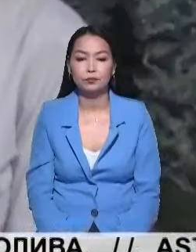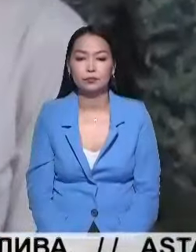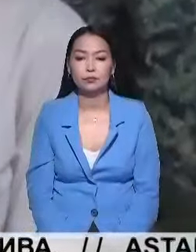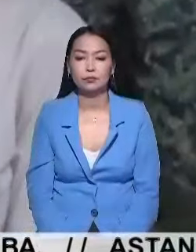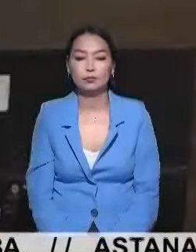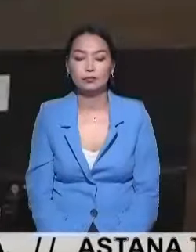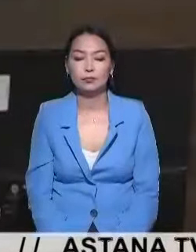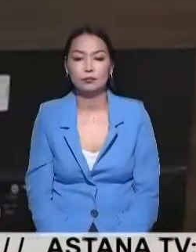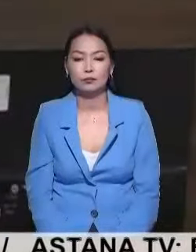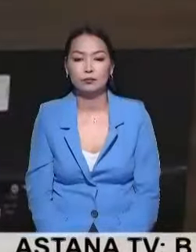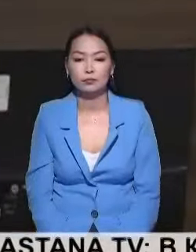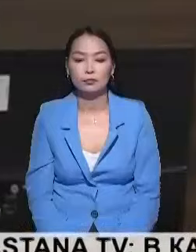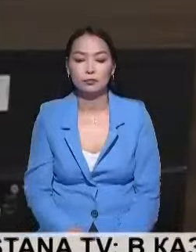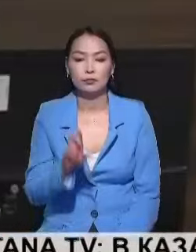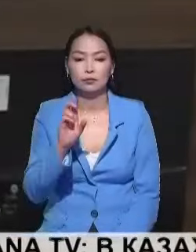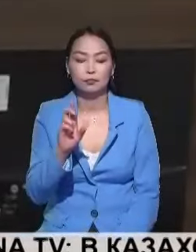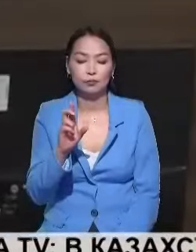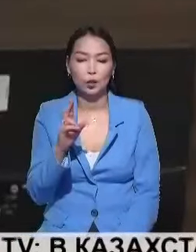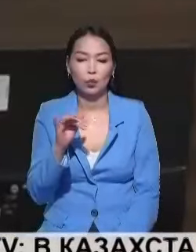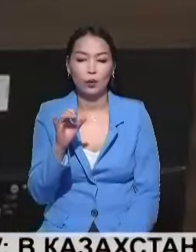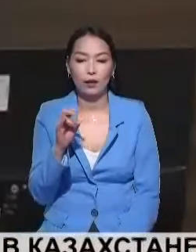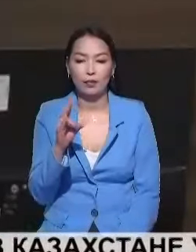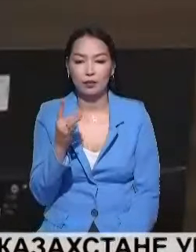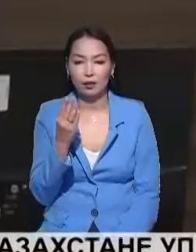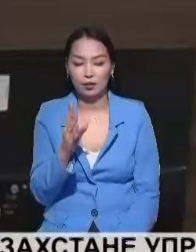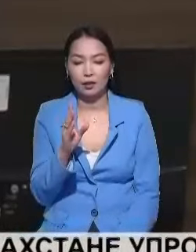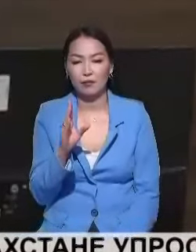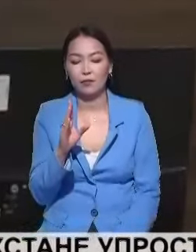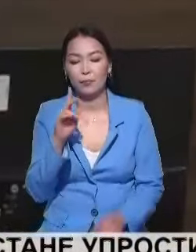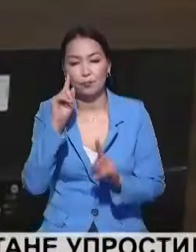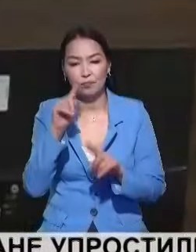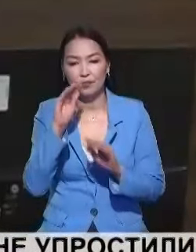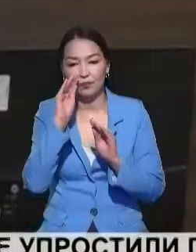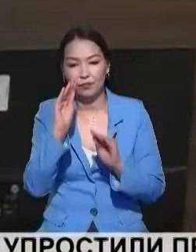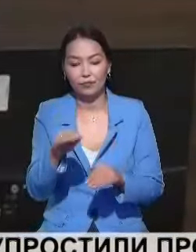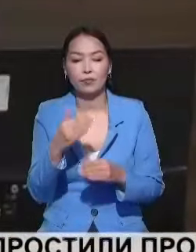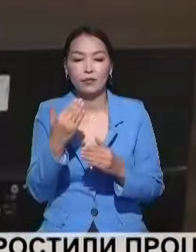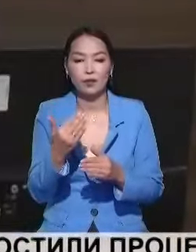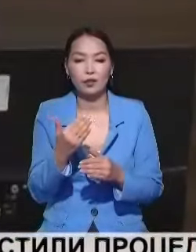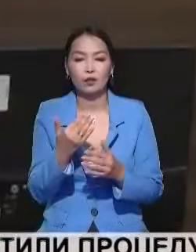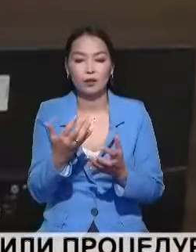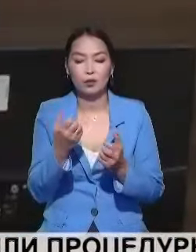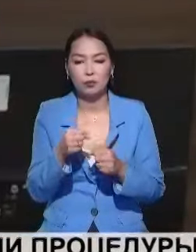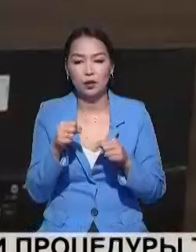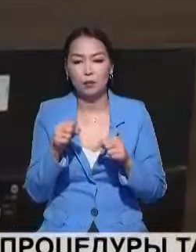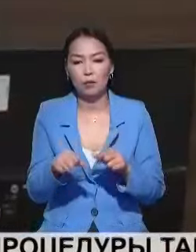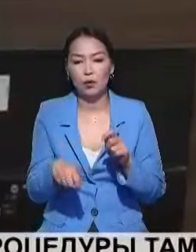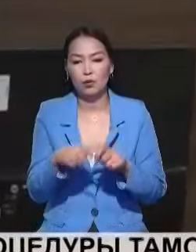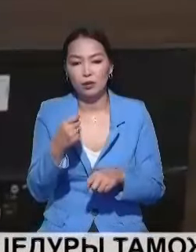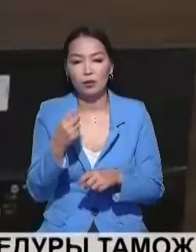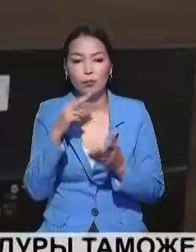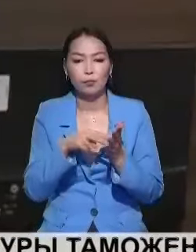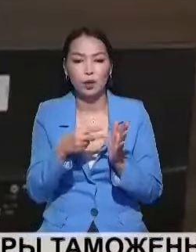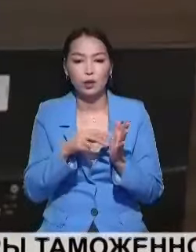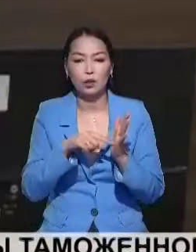Суд приговорил Бишимбаева Куандыка Валихановича признать виновным в совершении уголовных правонарушений, предусмотренных